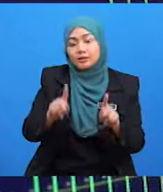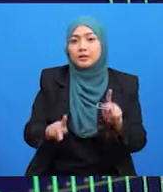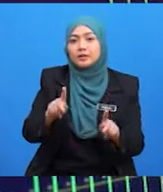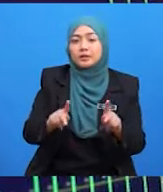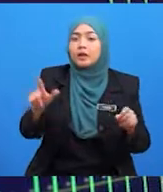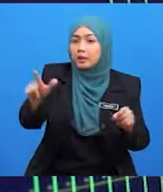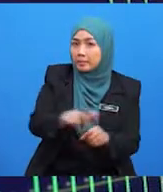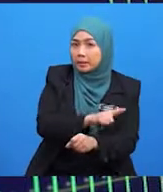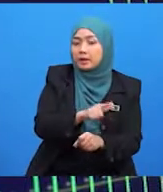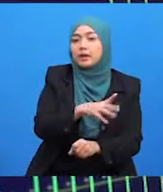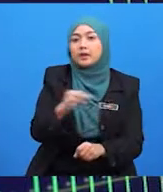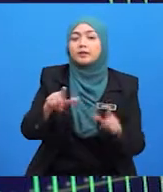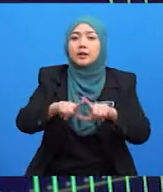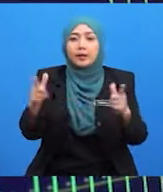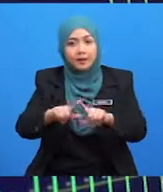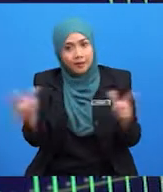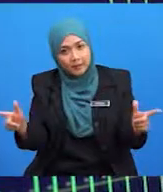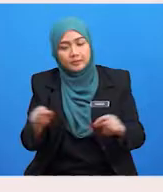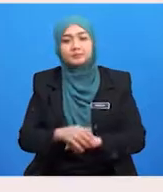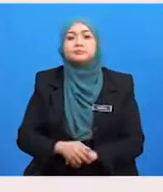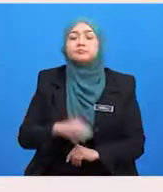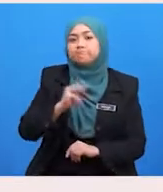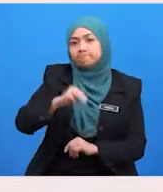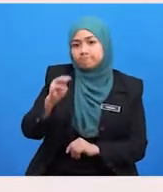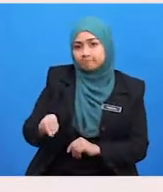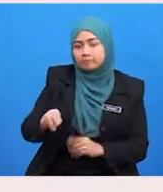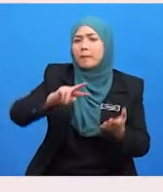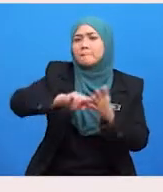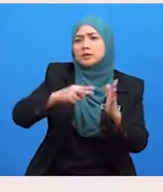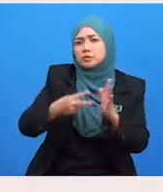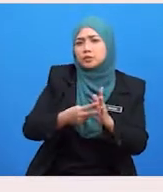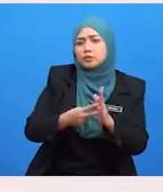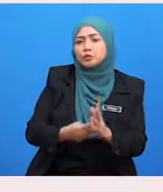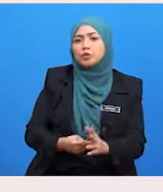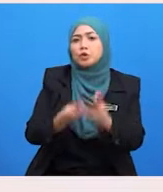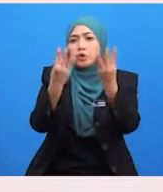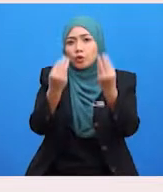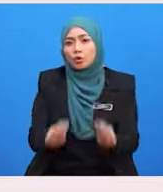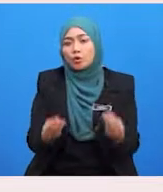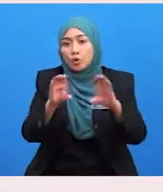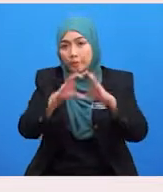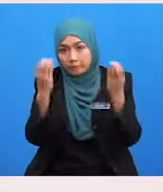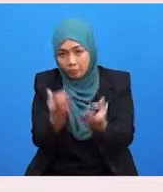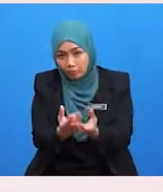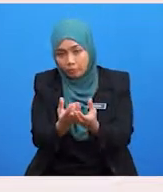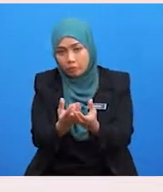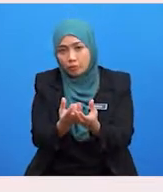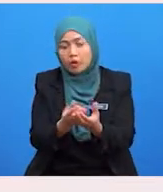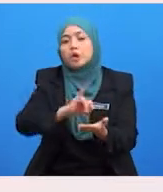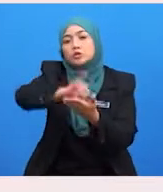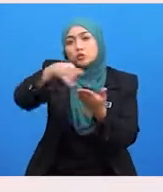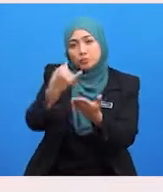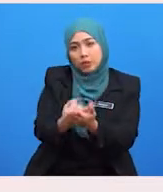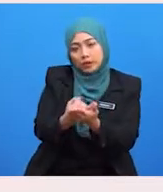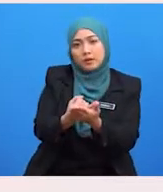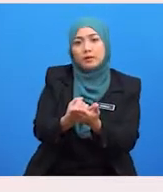dan lain-lain. Murid-murid, maksud susut nilai terkumpul pula ialah jumlah